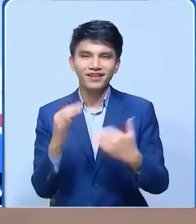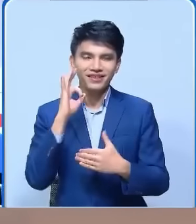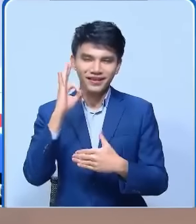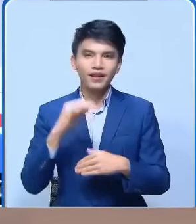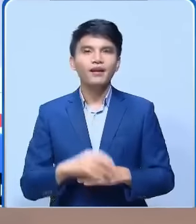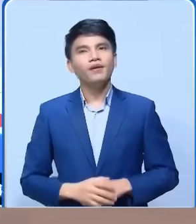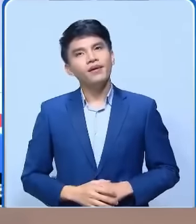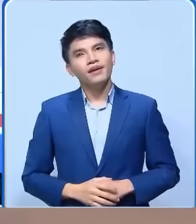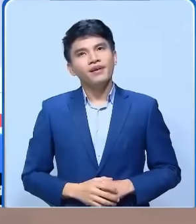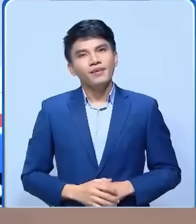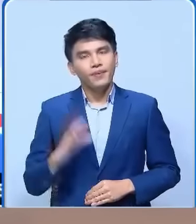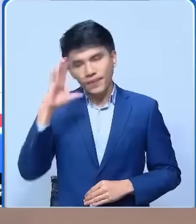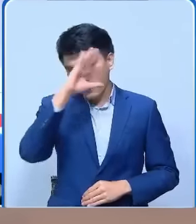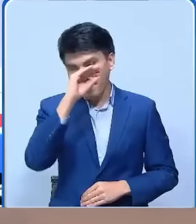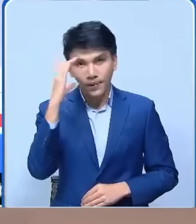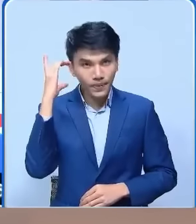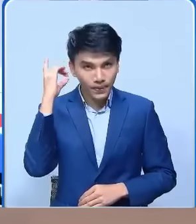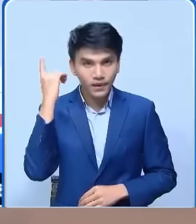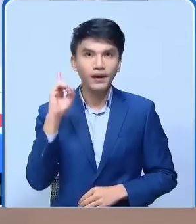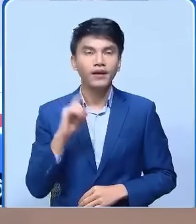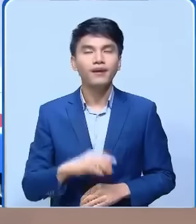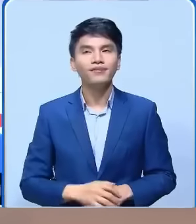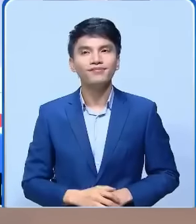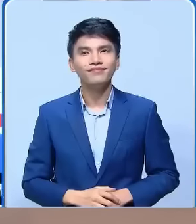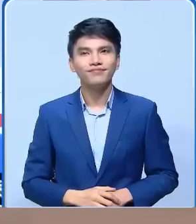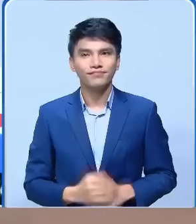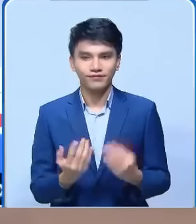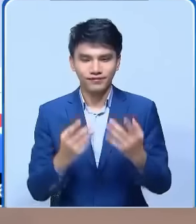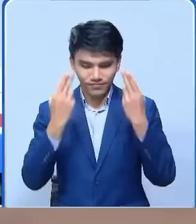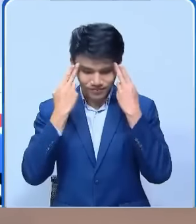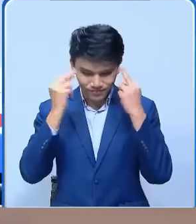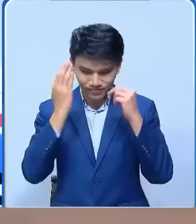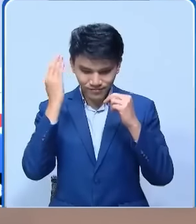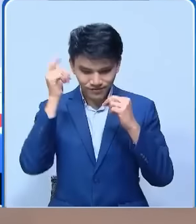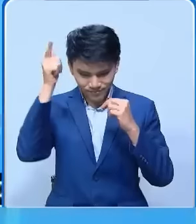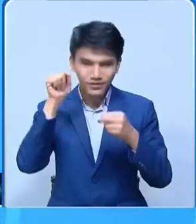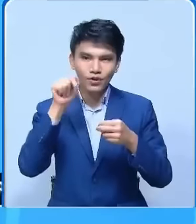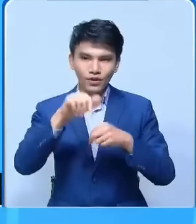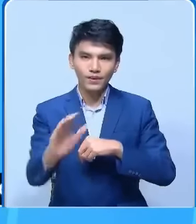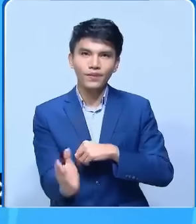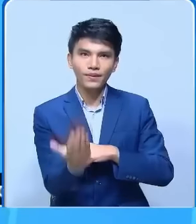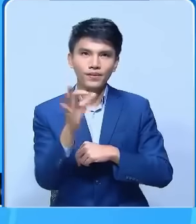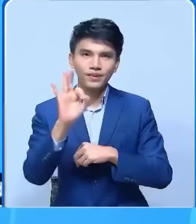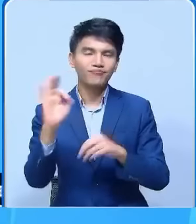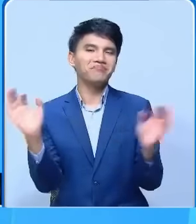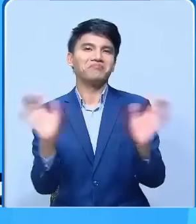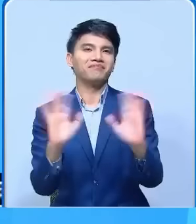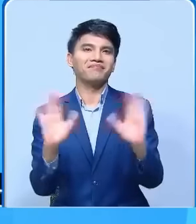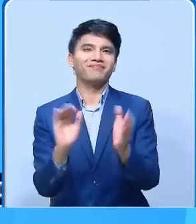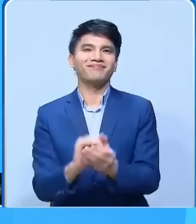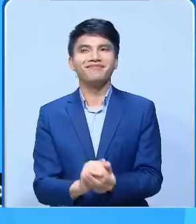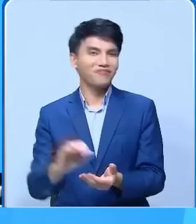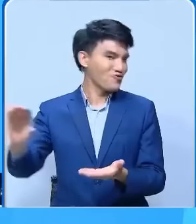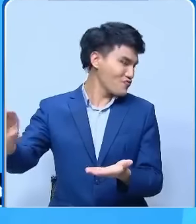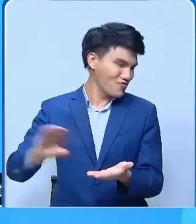ไปดูกันหน่อยเฮกันตั้งแต่เมื่อคืนนะยังตอนแรกเขาจะบอกว่ารอนายกอุ๊งอิ๊งกดปุ่มตอน9โมงเขาบอกไม่โอนเล